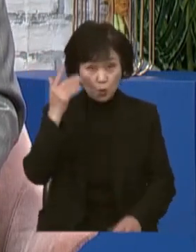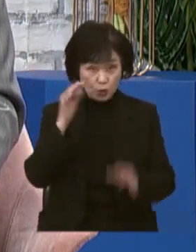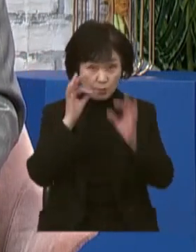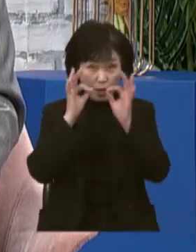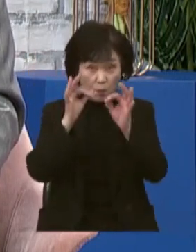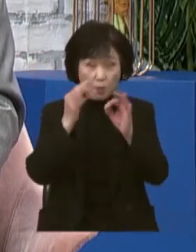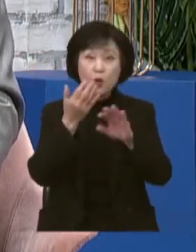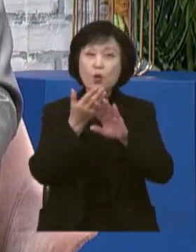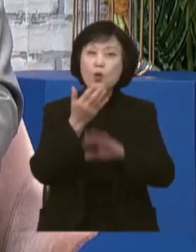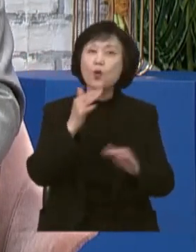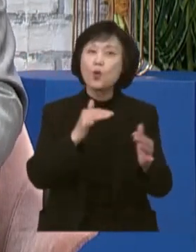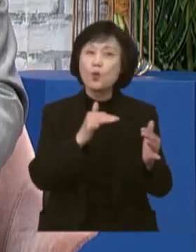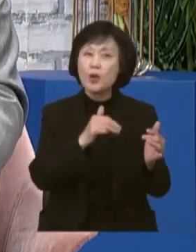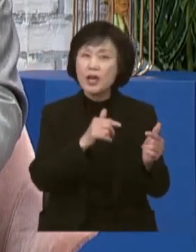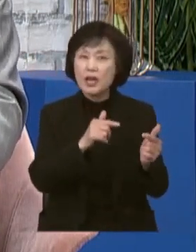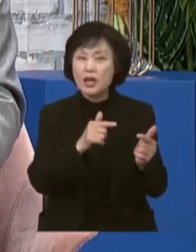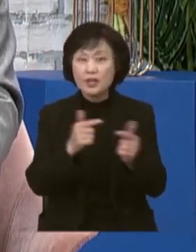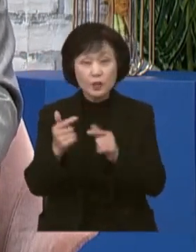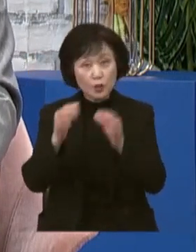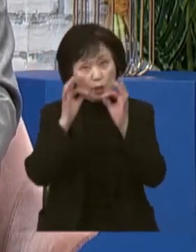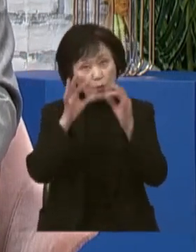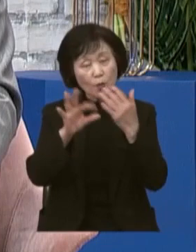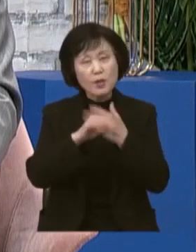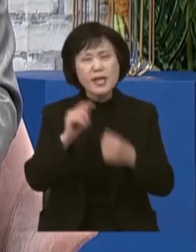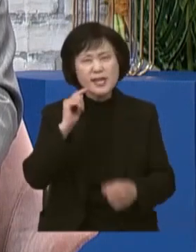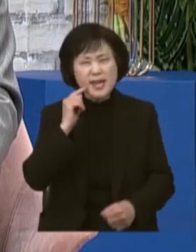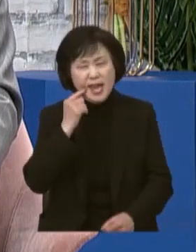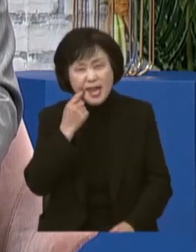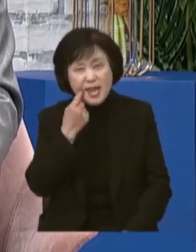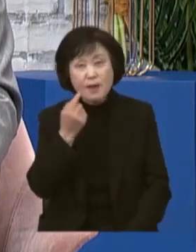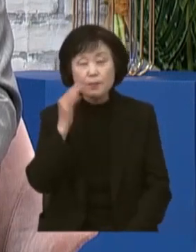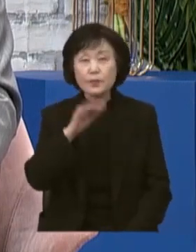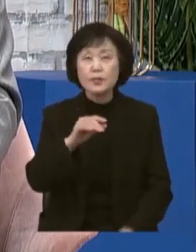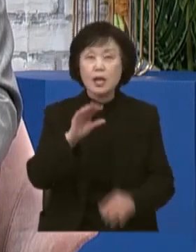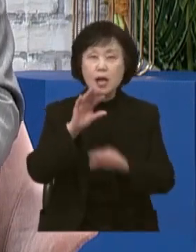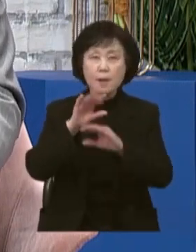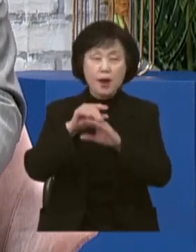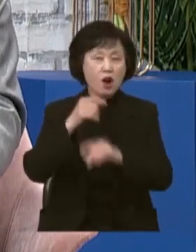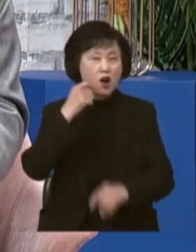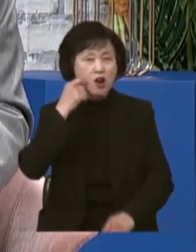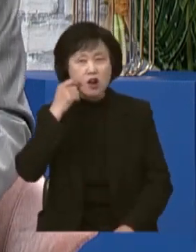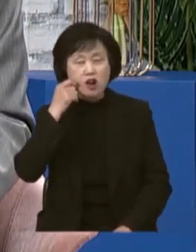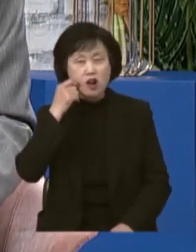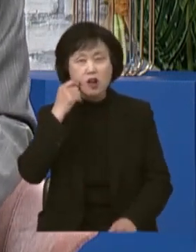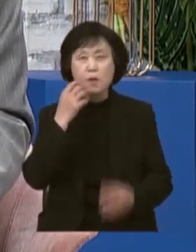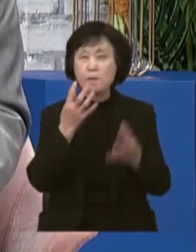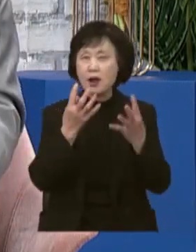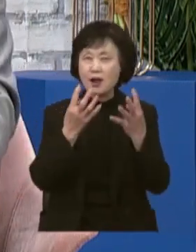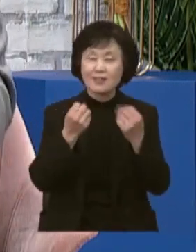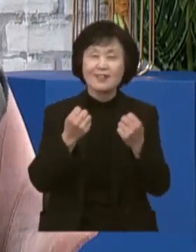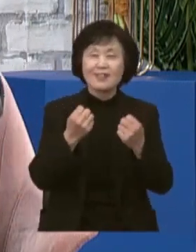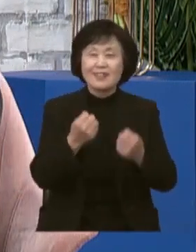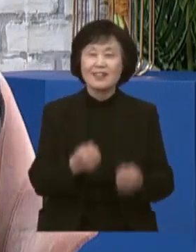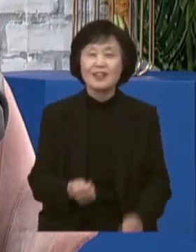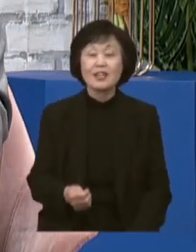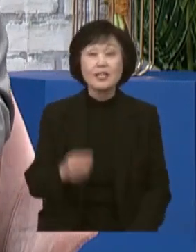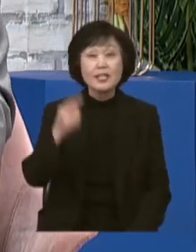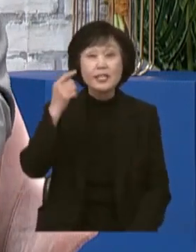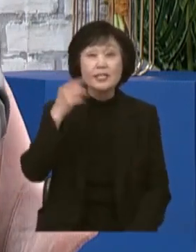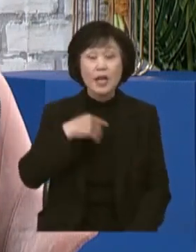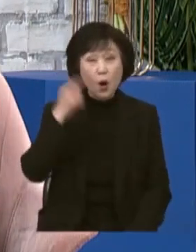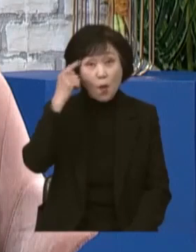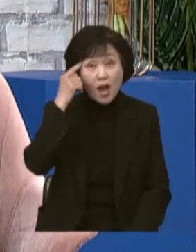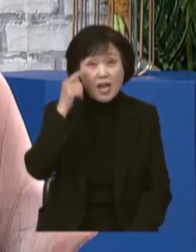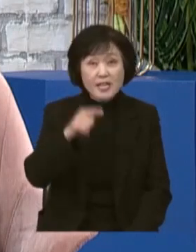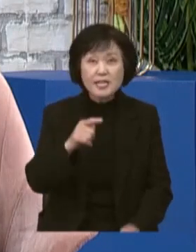왜 그렇지도 않고 요즘 후배들도 뭐 예쁜데 방송 잘하는 후배들 많잖아요 네네 내가 왜 이렇게 오늘 내가 매일 기쁘게 이